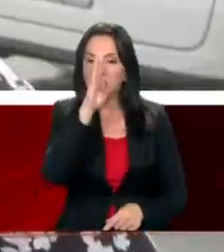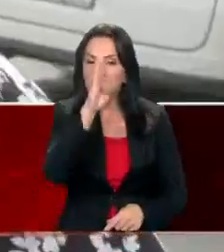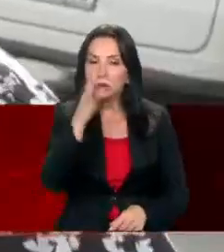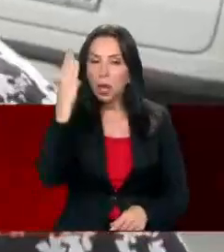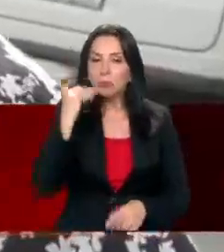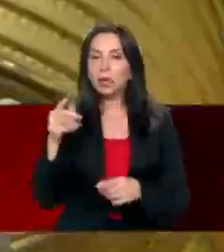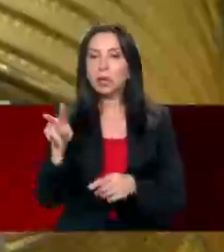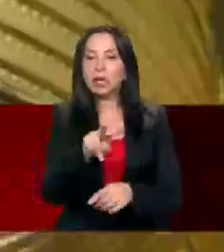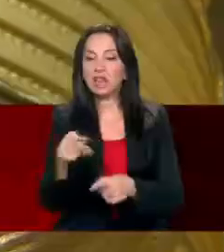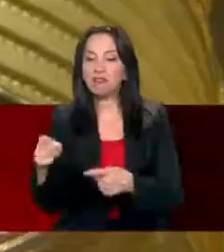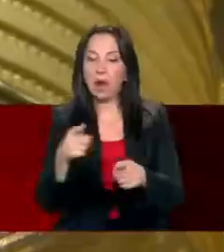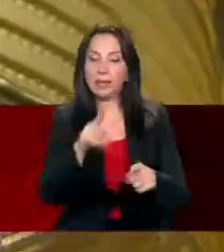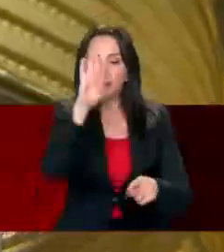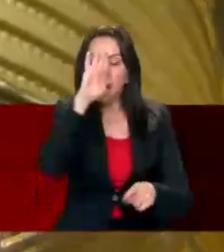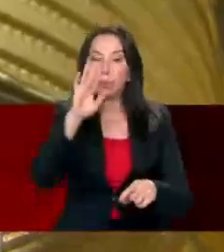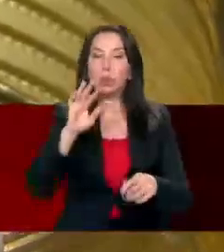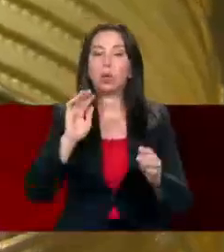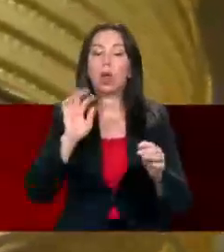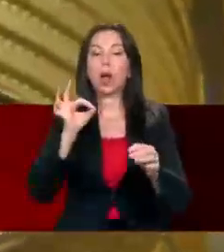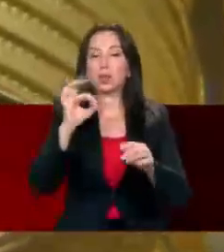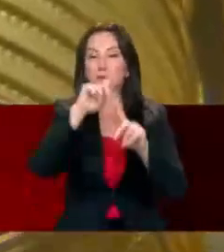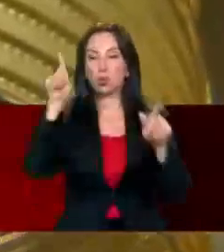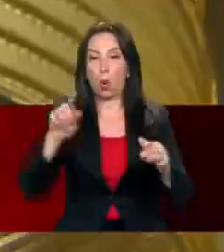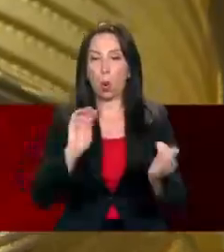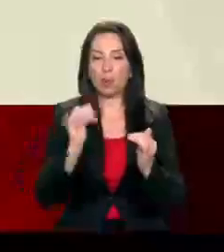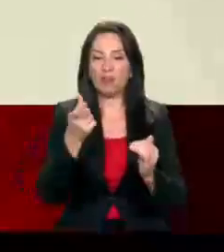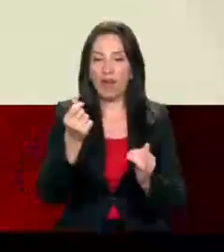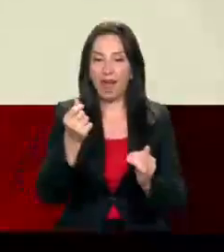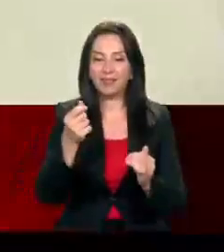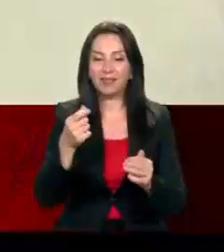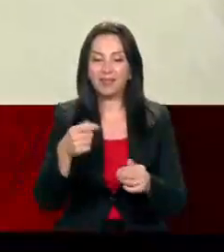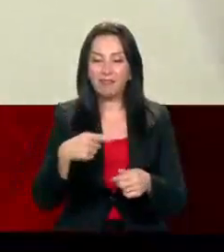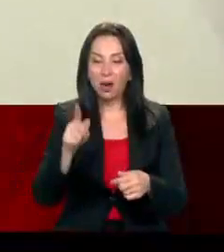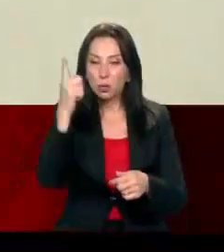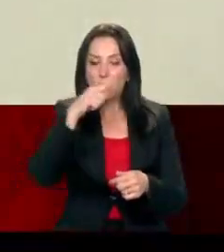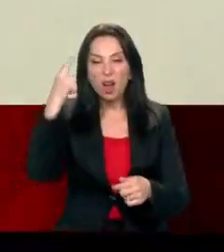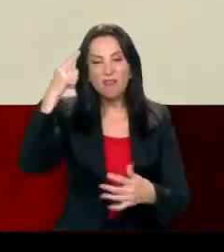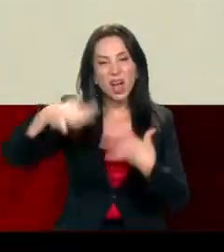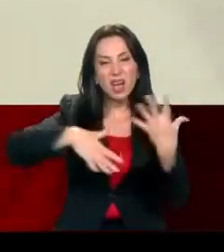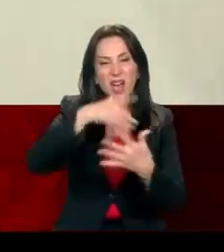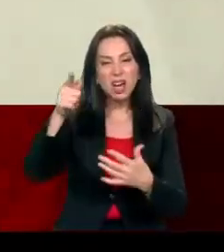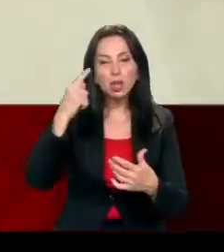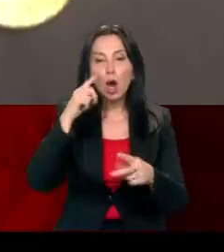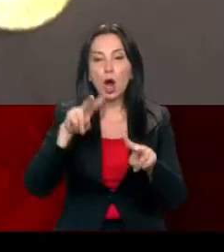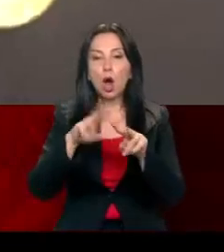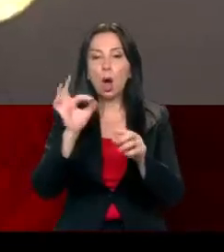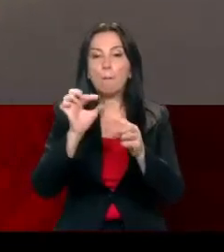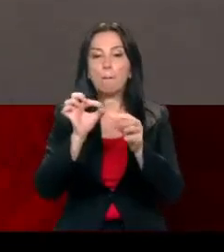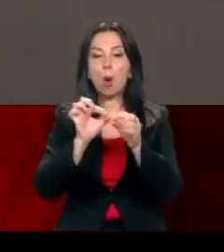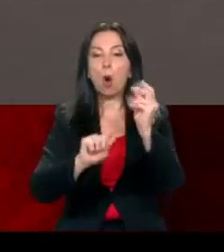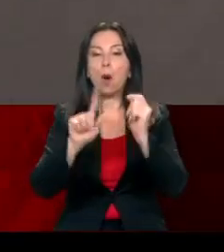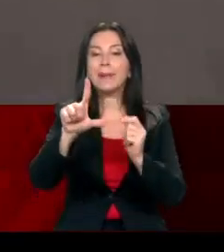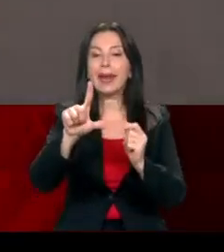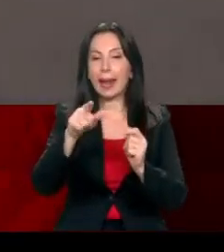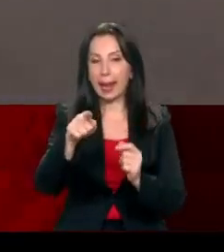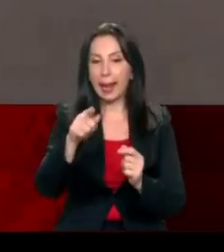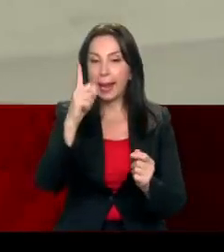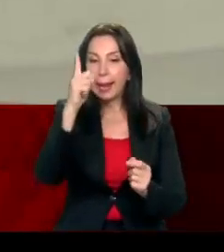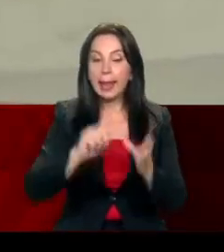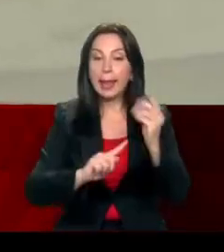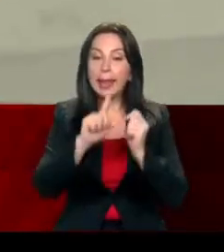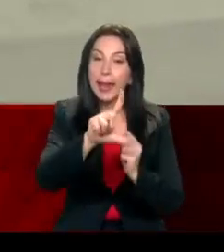anlamda fark var. İstanbul Kuyumcular Odası fiyat farkı nedeniyle kafası karışan yatırımcılar için mobil uygulama geliştirdi. Uygulamada il